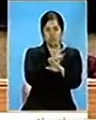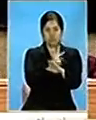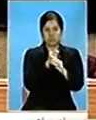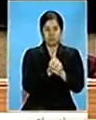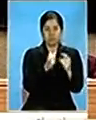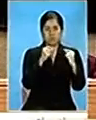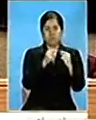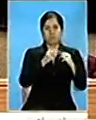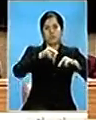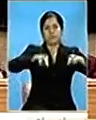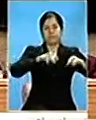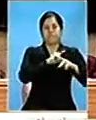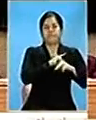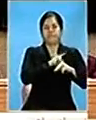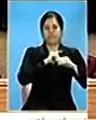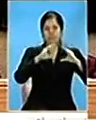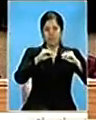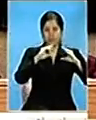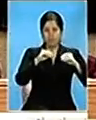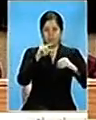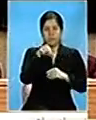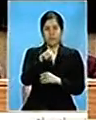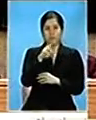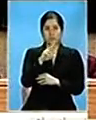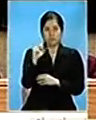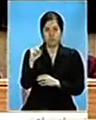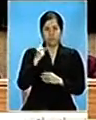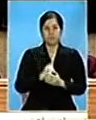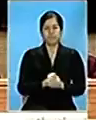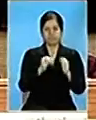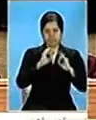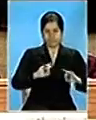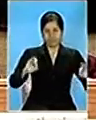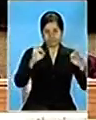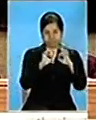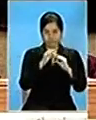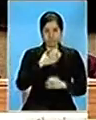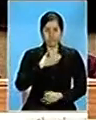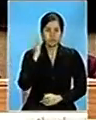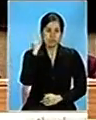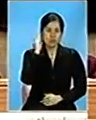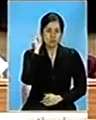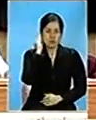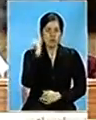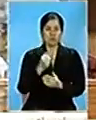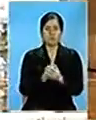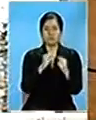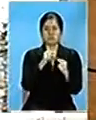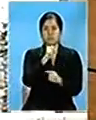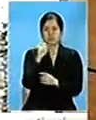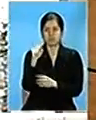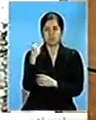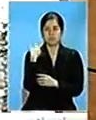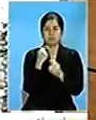นเรื่องสำคัญมากเราสามารถฟังเพื่อนสมาชิกแห่งนี้อภิปรายว่าเพื่อนสมาชิกกระทบกระทั่งกัน